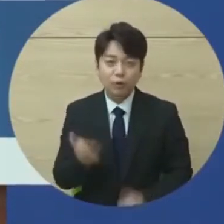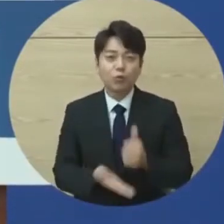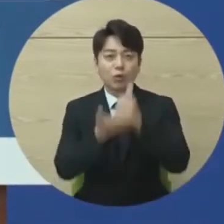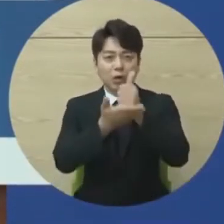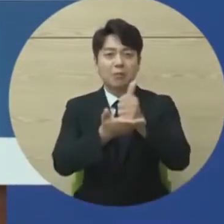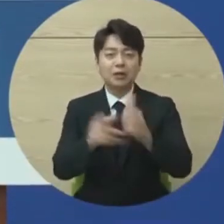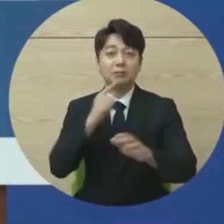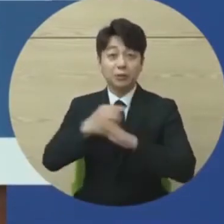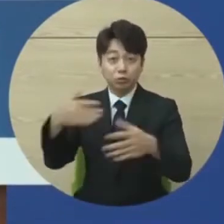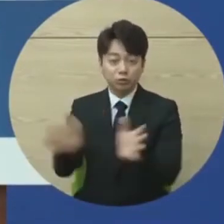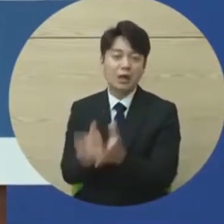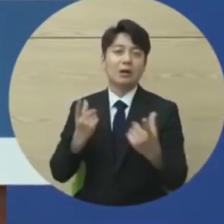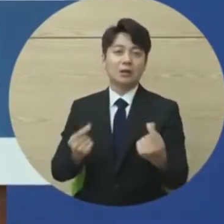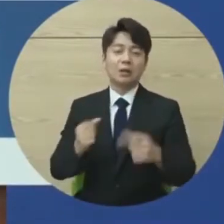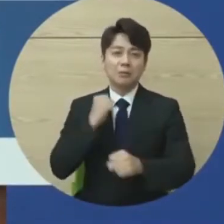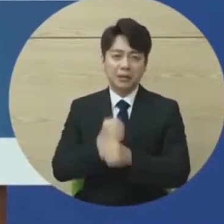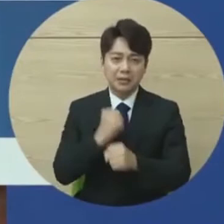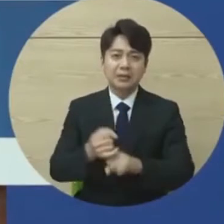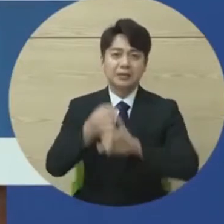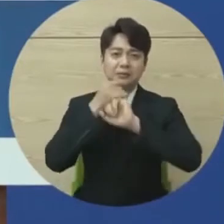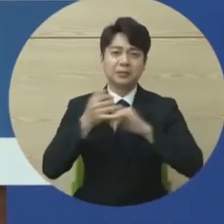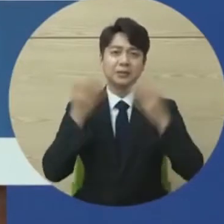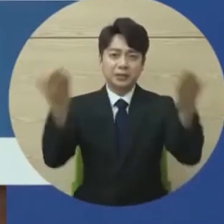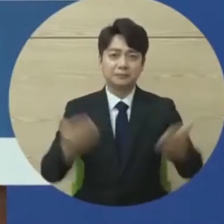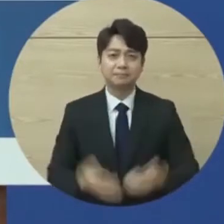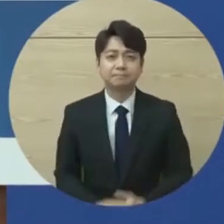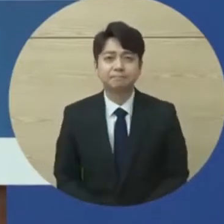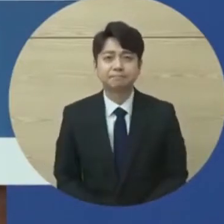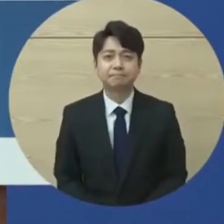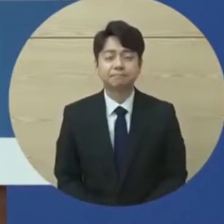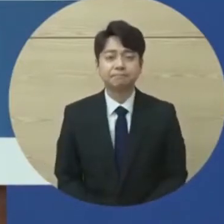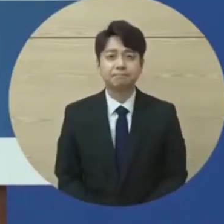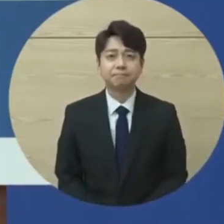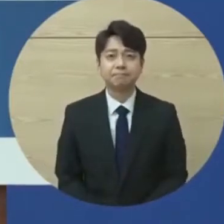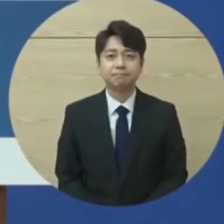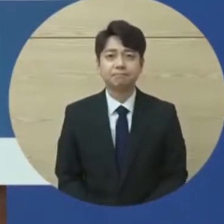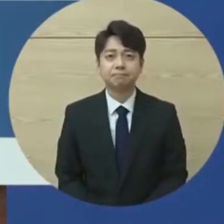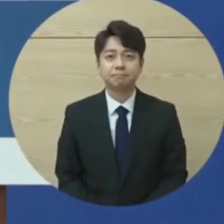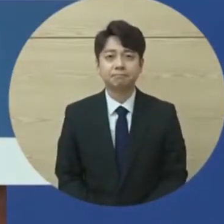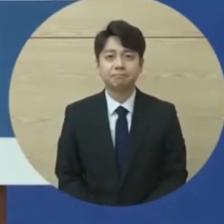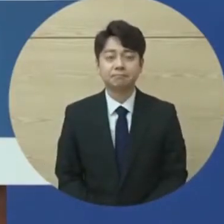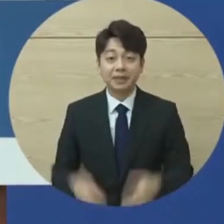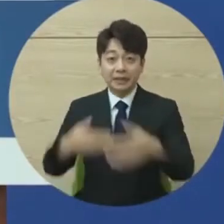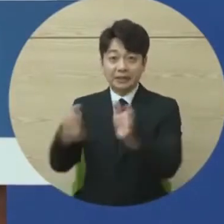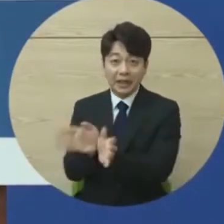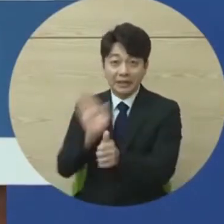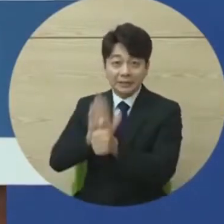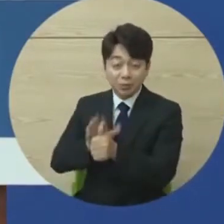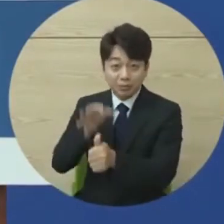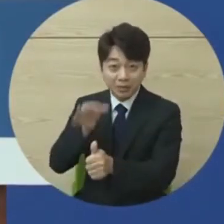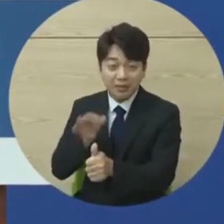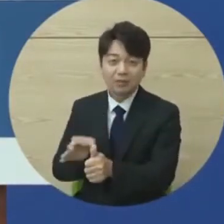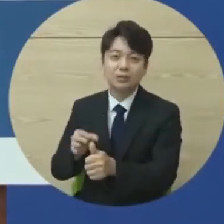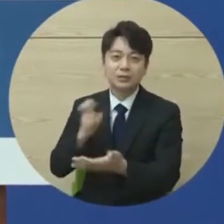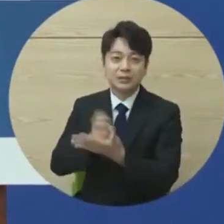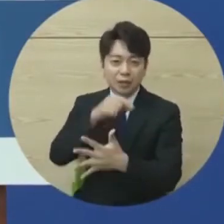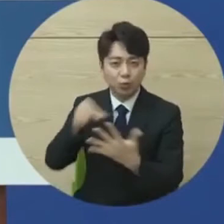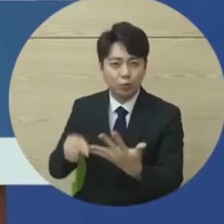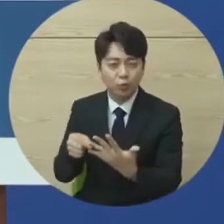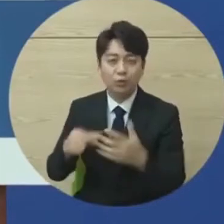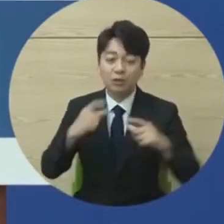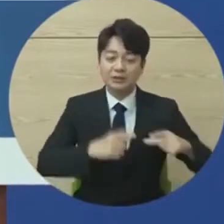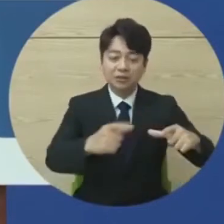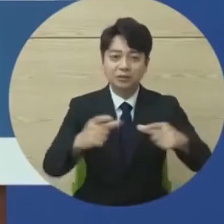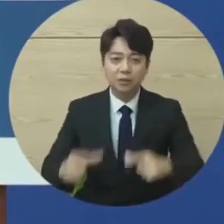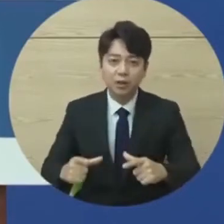바로 우리들이 꿈꾸는 민주당의 모습 아니겠습니까? 당비 지원 제도도 개혁해서 원외 지역에